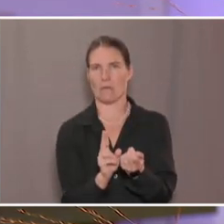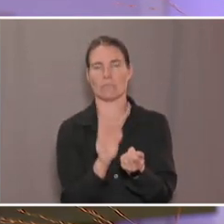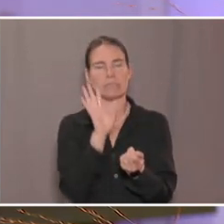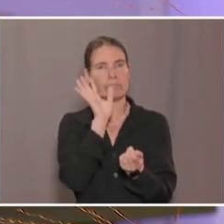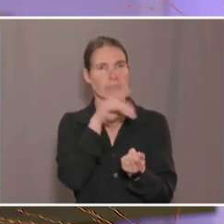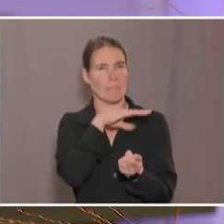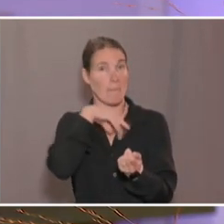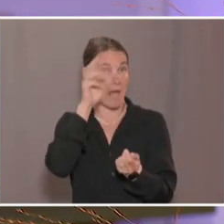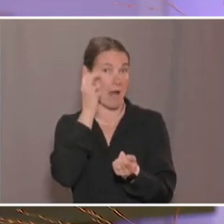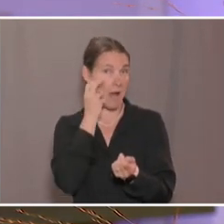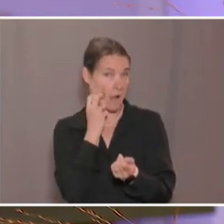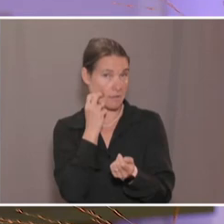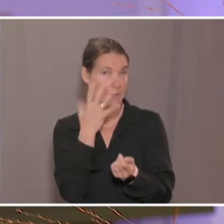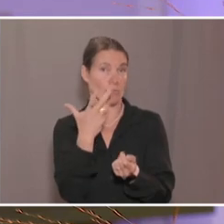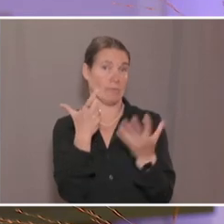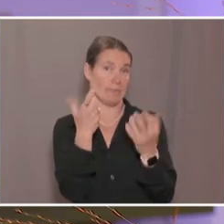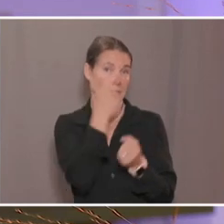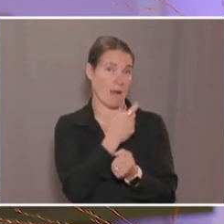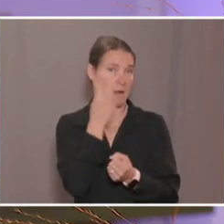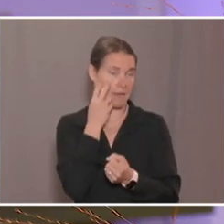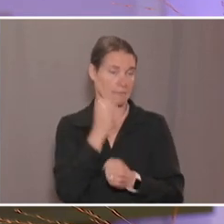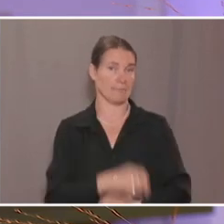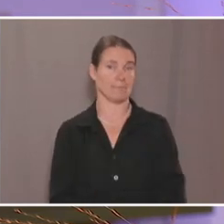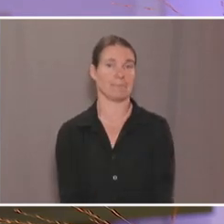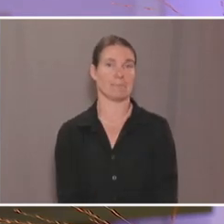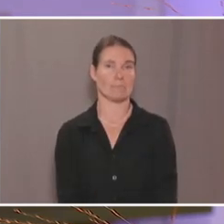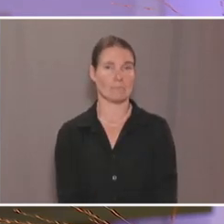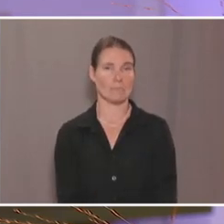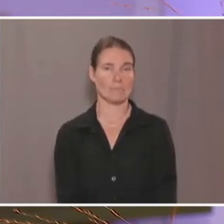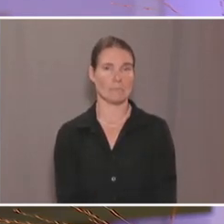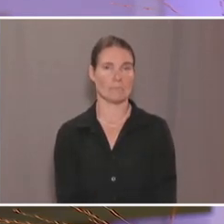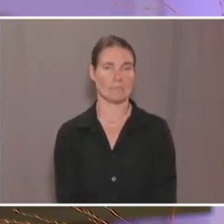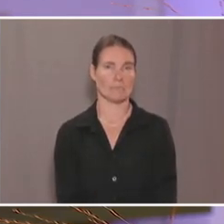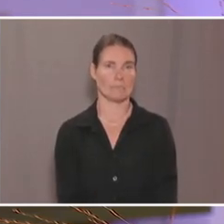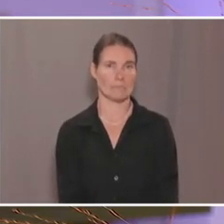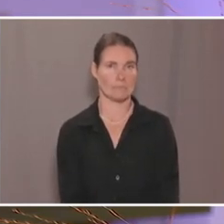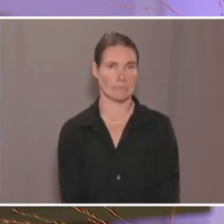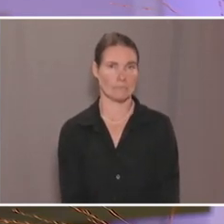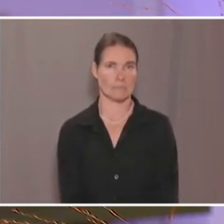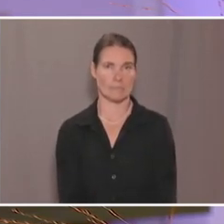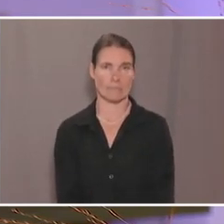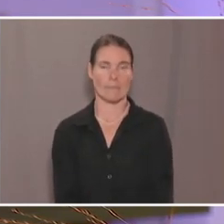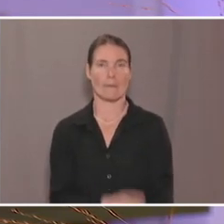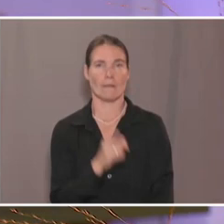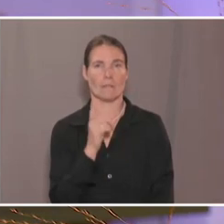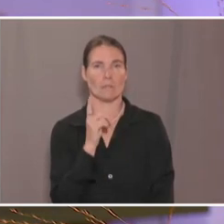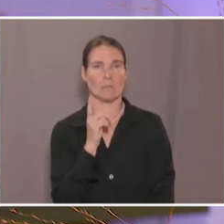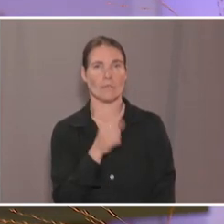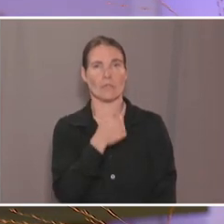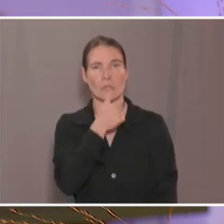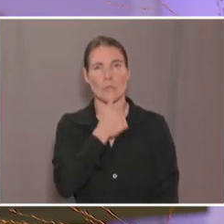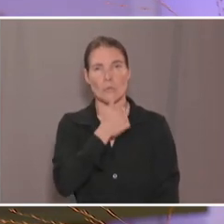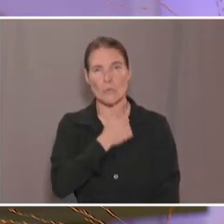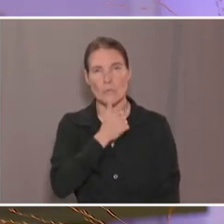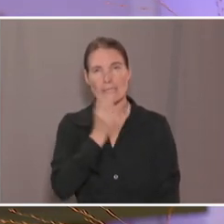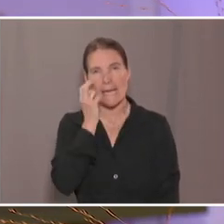sind als 75. Und dass man es trotz des jungen Alters